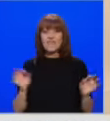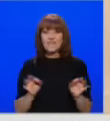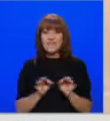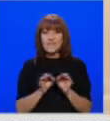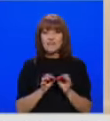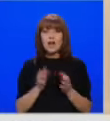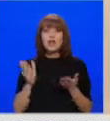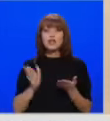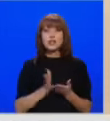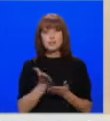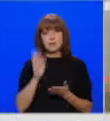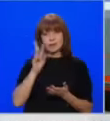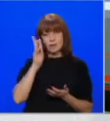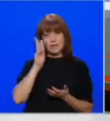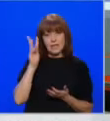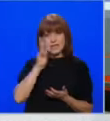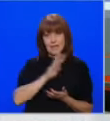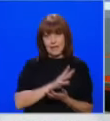поне още 3 дни.